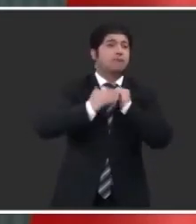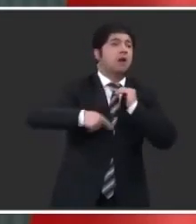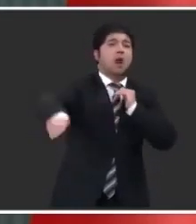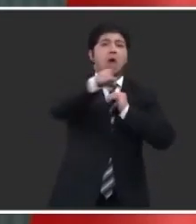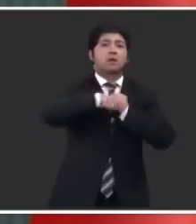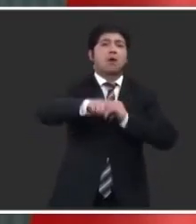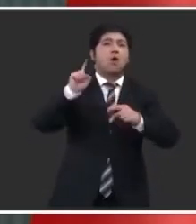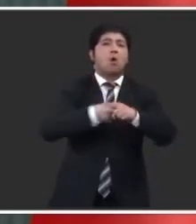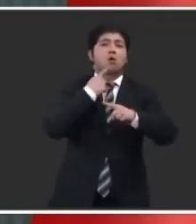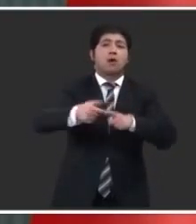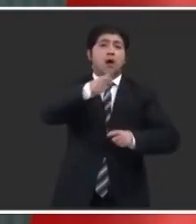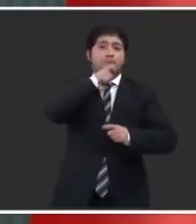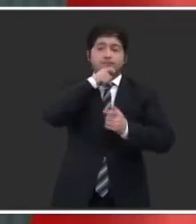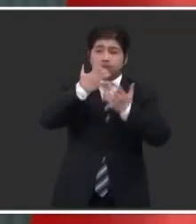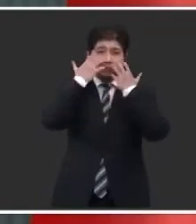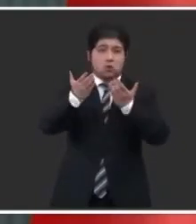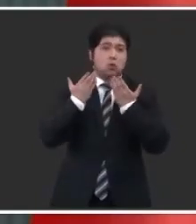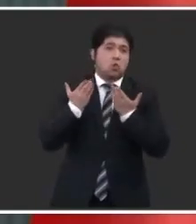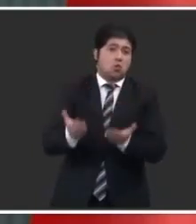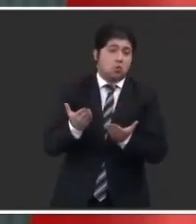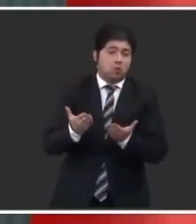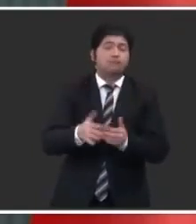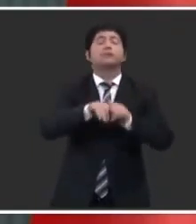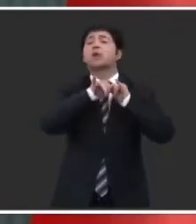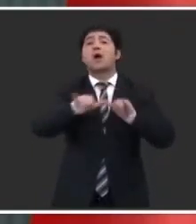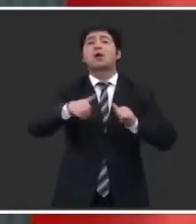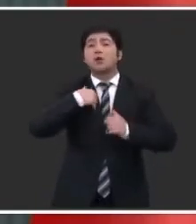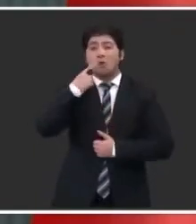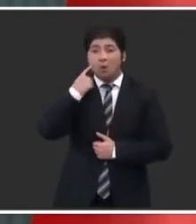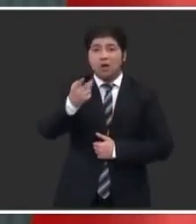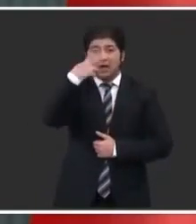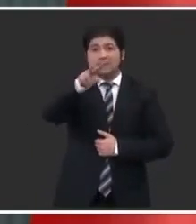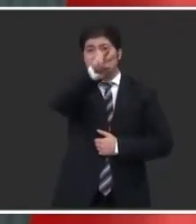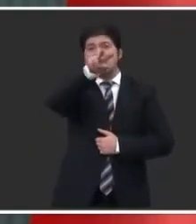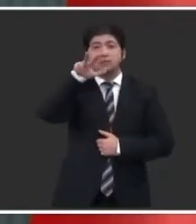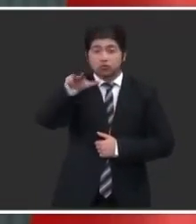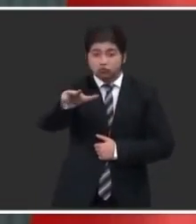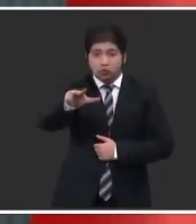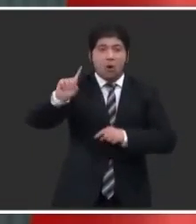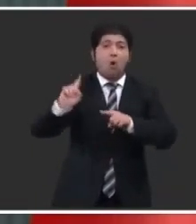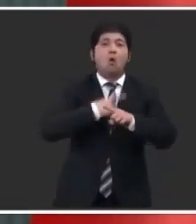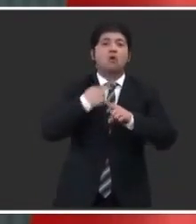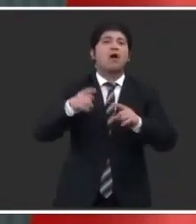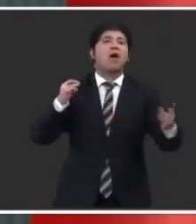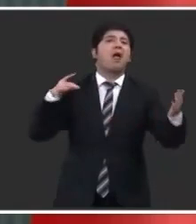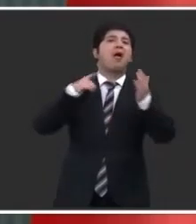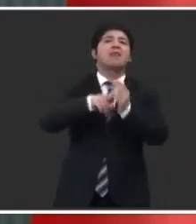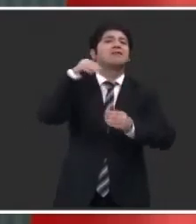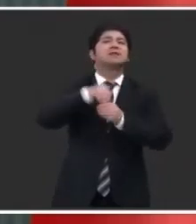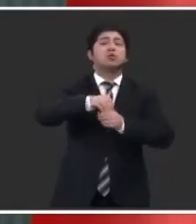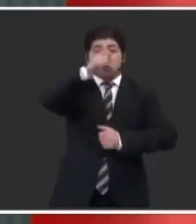ortak kazanımını ifade ediyor aynı şekilde 2023 ortak hedeflerimizi